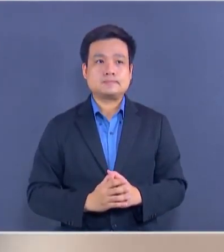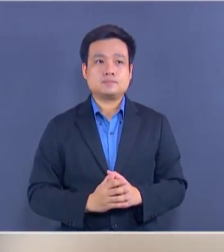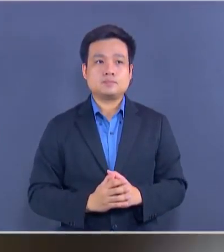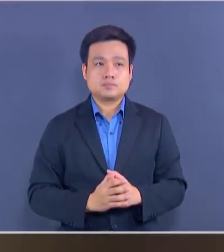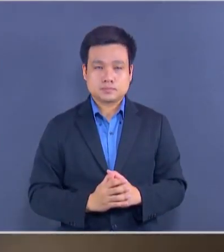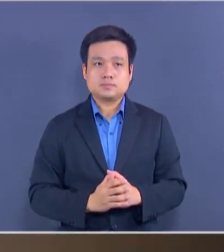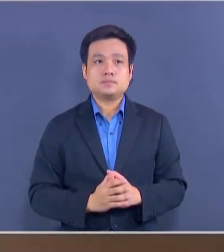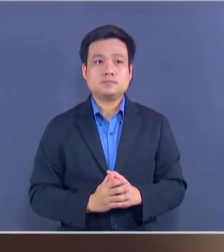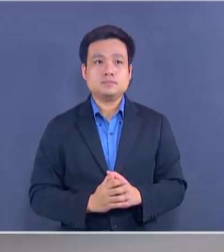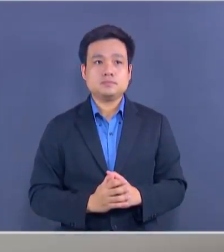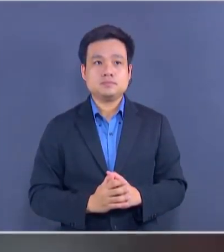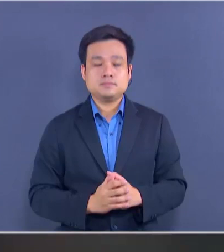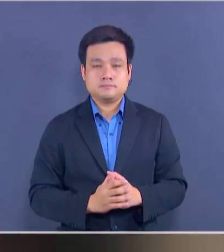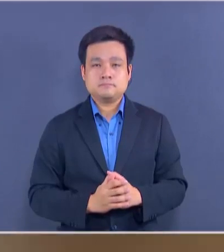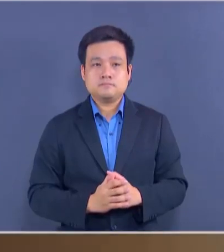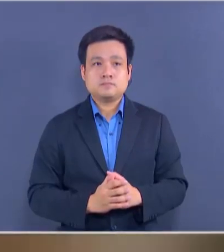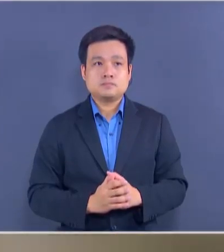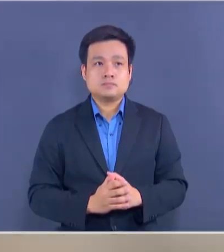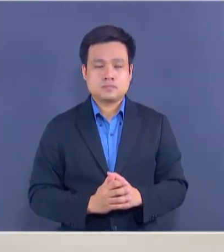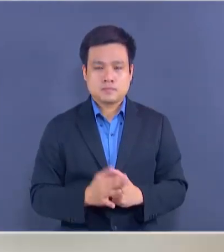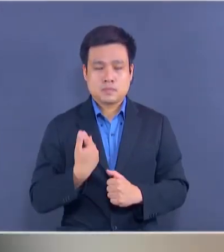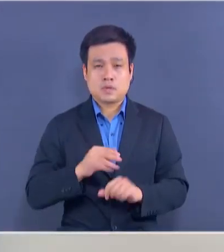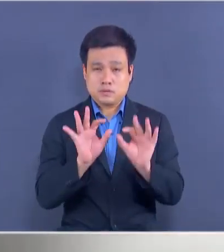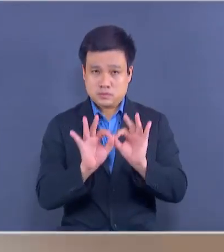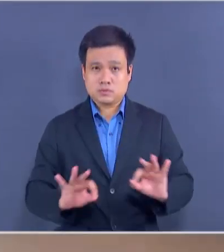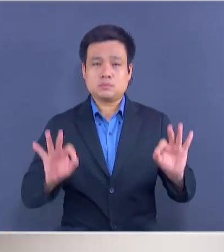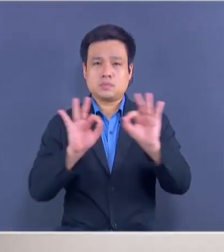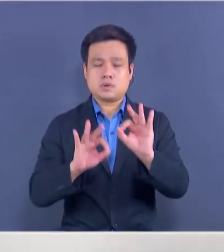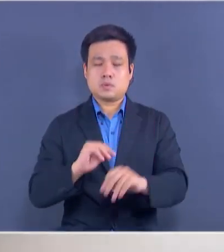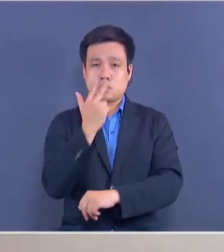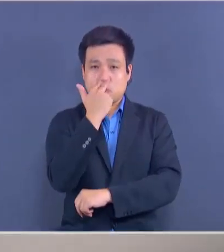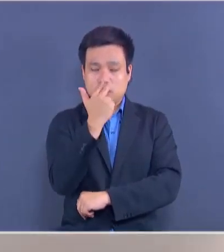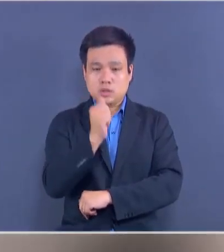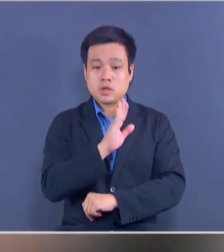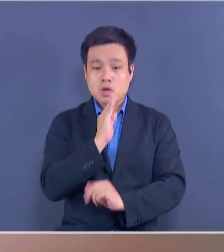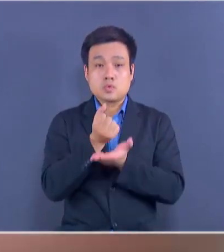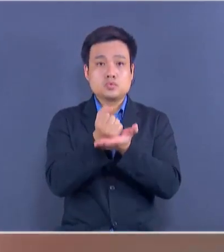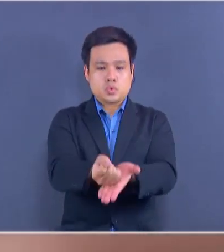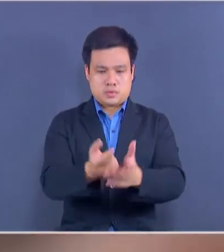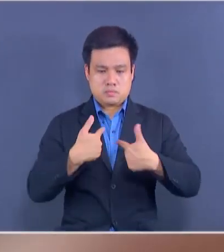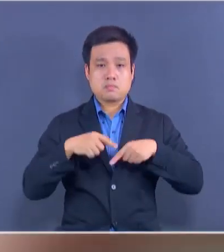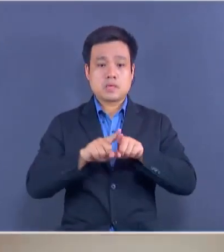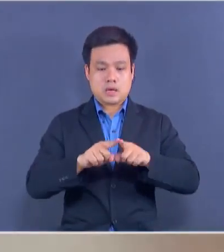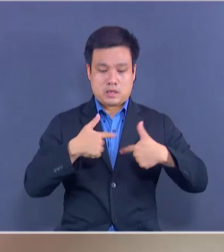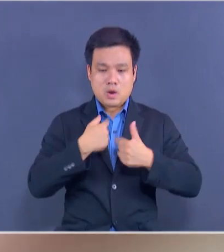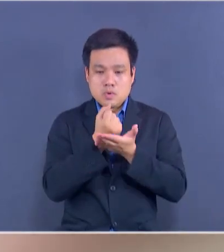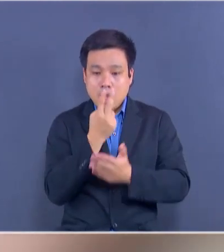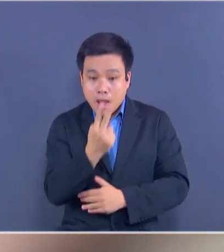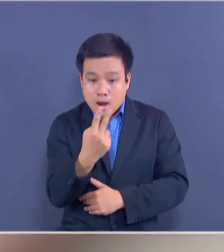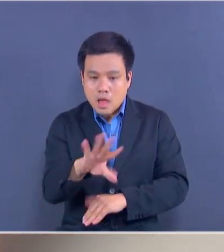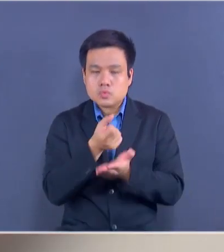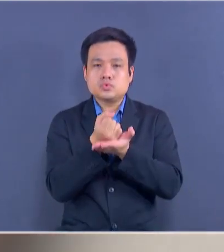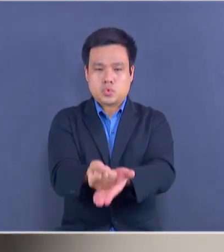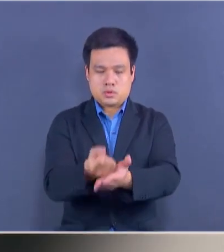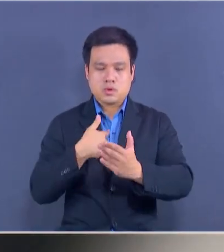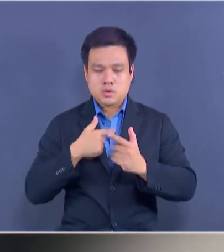อุบัติเหตุที่เกิดขึ้นได้ตลอดนะคะแล้วต้องมีสติตลอดเวลาจะไปช่วยใครนี่เราก็ต้องตั้งสติด้วยเหมือนกันนะคะผู้ใช้งาน